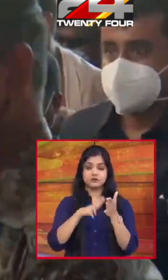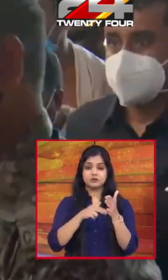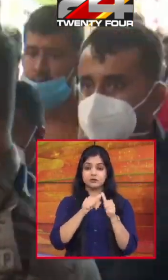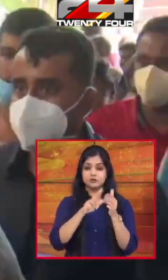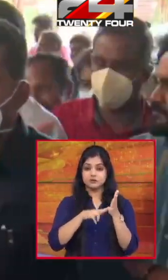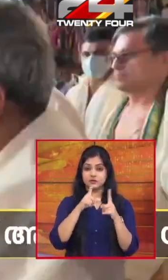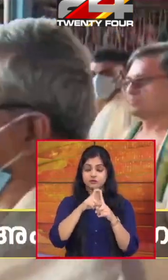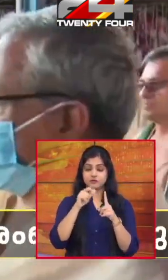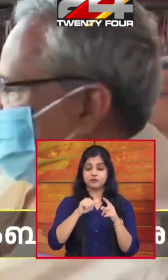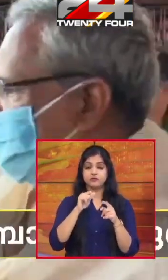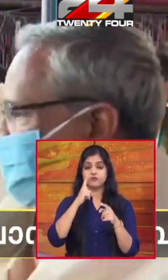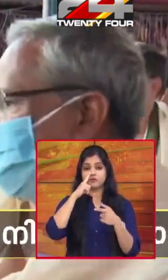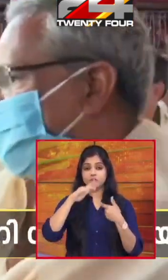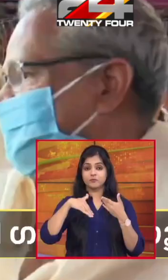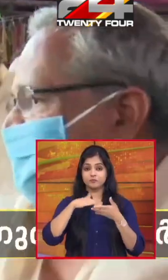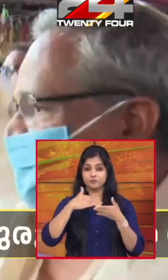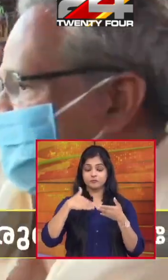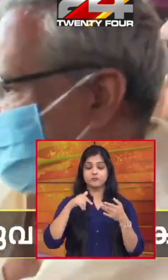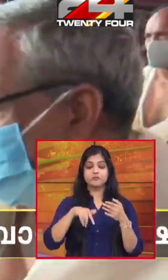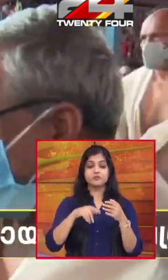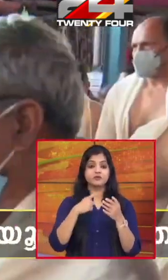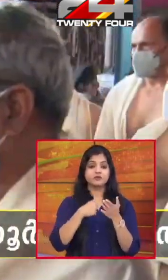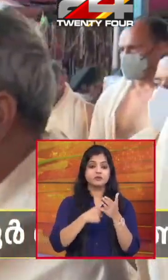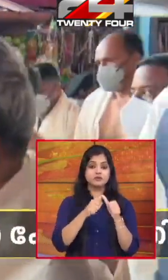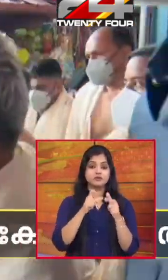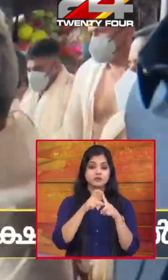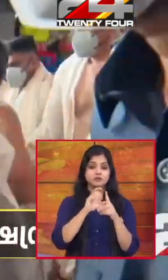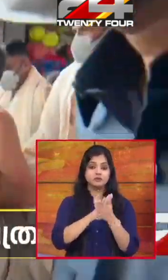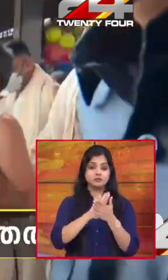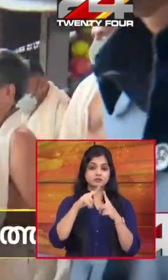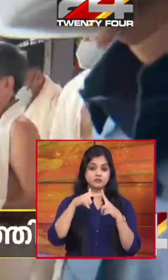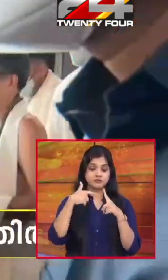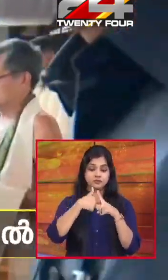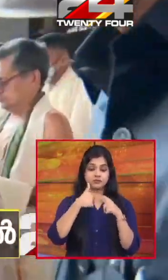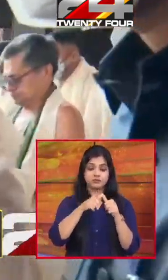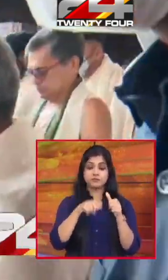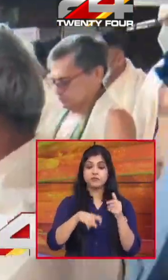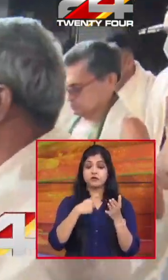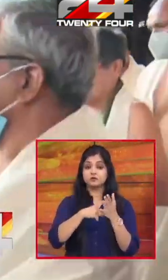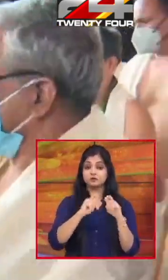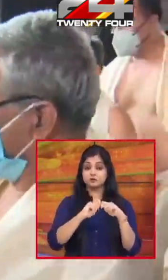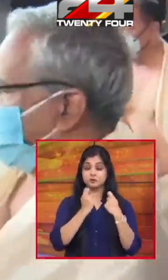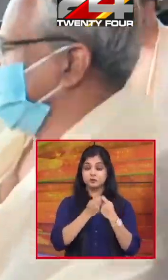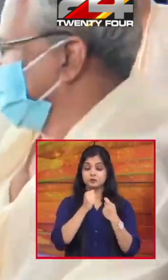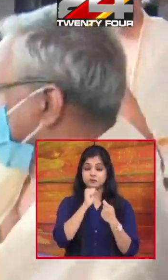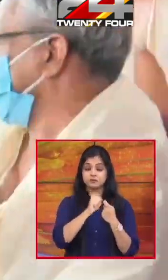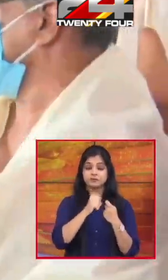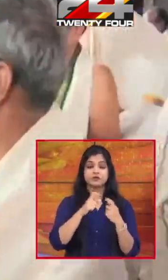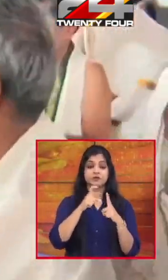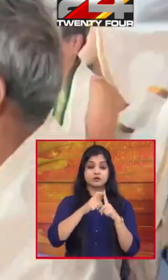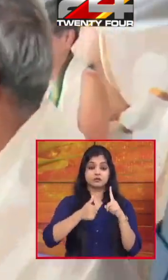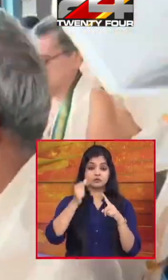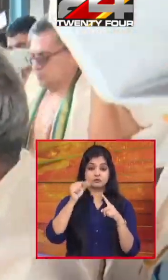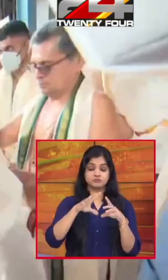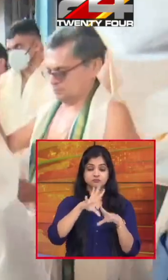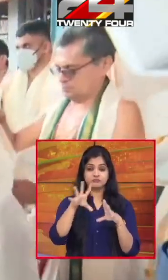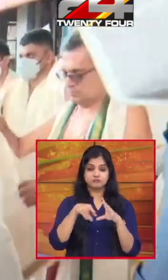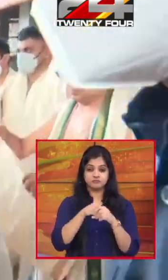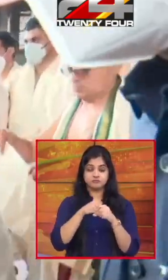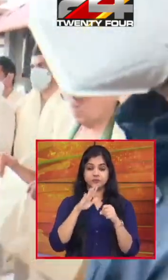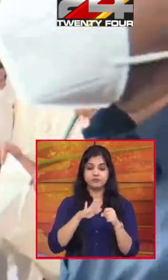പ്രതിശുദ്ധ വധുവായിട്ടുള്ള രാധിക മർച്ചന്റും അതോടൊപ്പം തന്നെ റിലയൻസ് ഗ്രൂപ്പിന്റെ ഡയറക്ടറുമായിട്ടുള്ള മനോജ് മോദി എന്നിവരുമാണ്